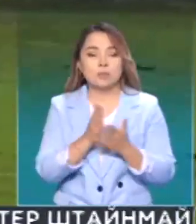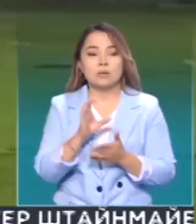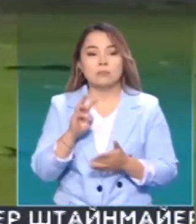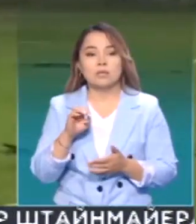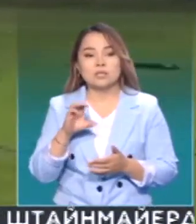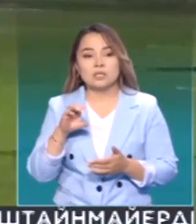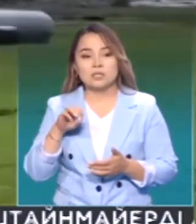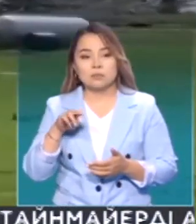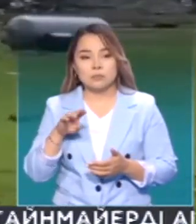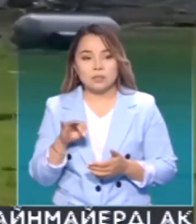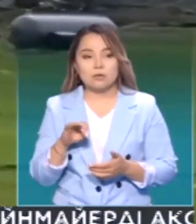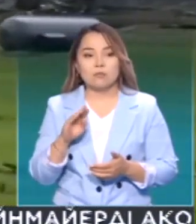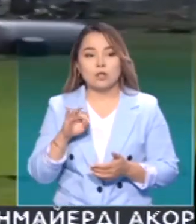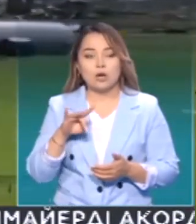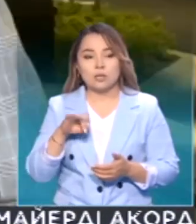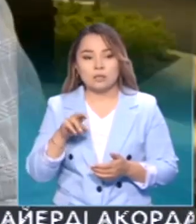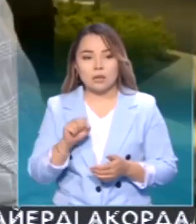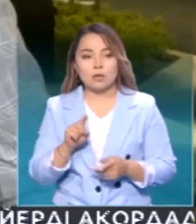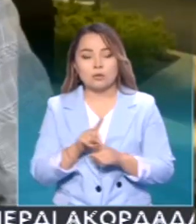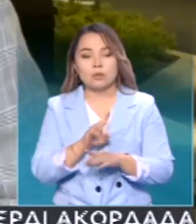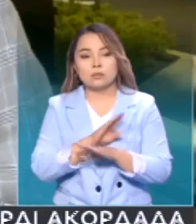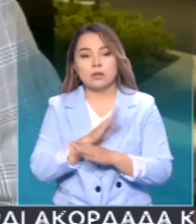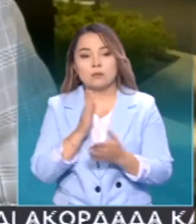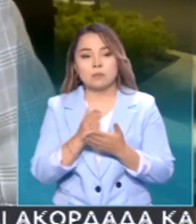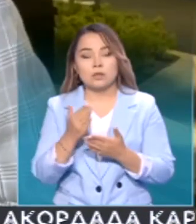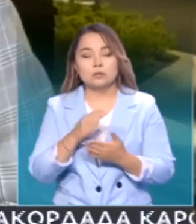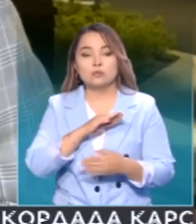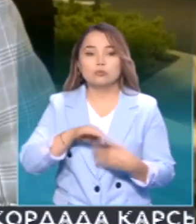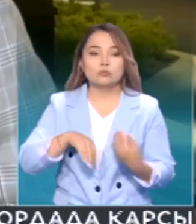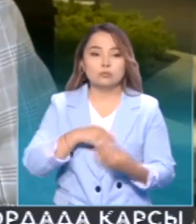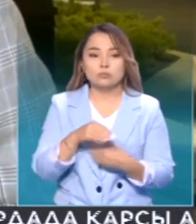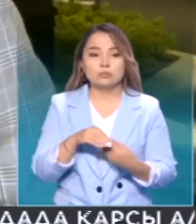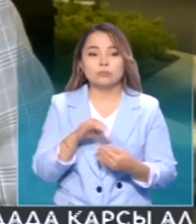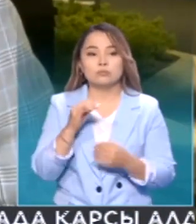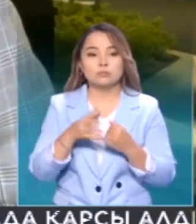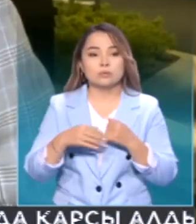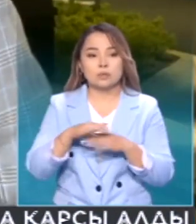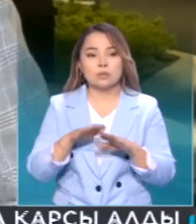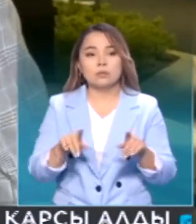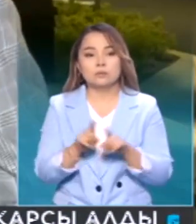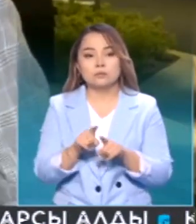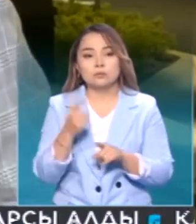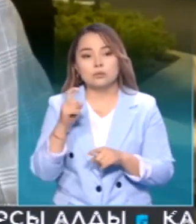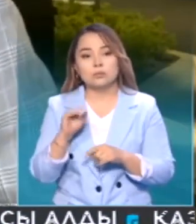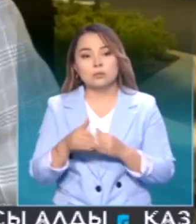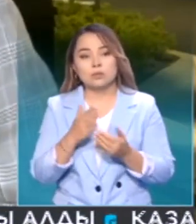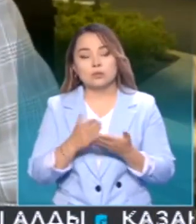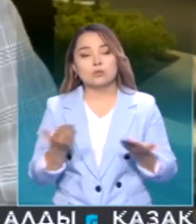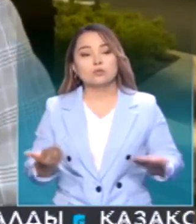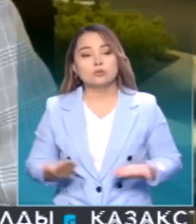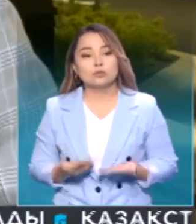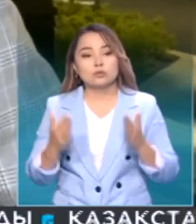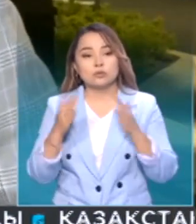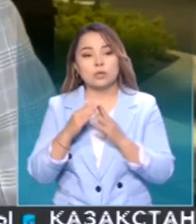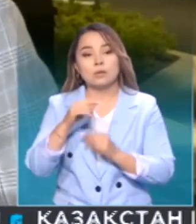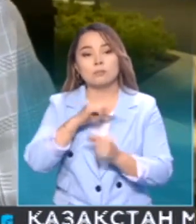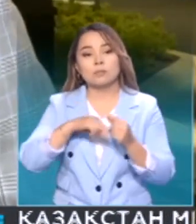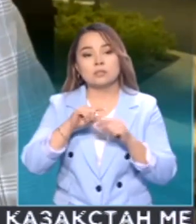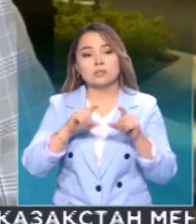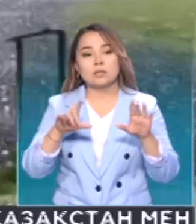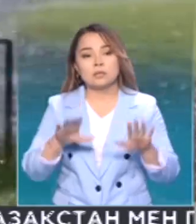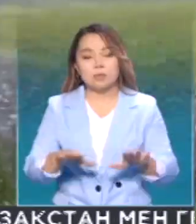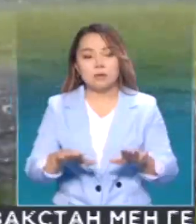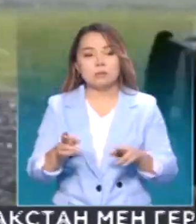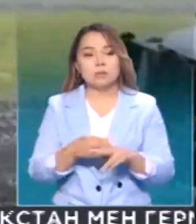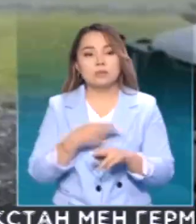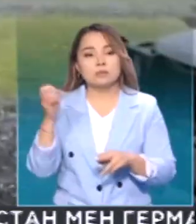мен Флоридада қаза тапқандар бар. Құйынның кесірінен елдің оңтүстік бөлігіндегі штаттарда 100 мыңдаған тұрғын үй мен бизнес нысандары жарықсыз